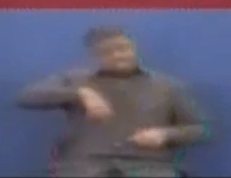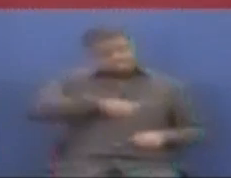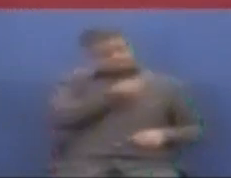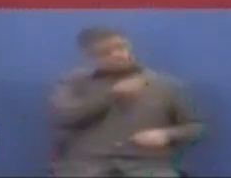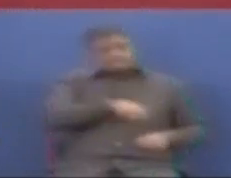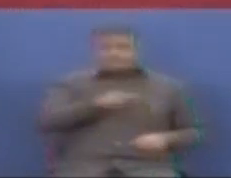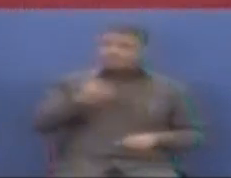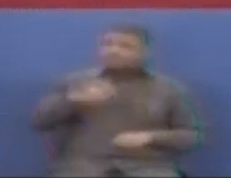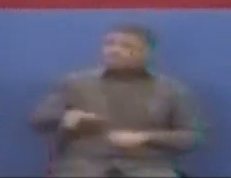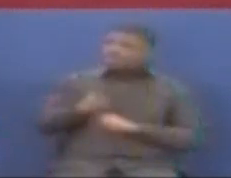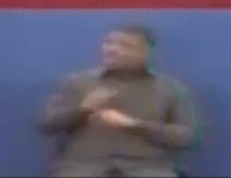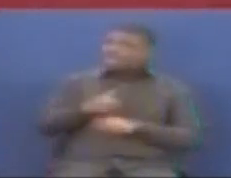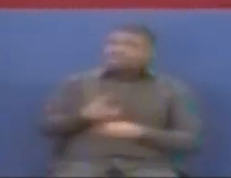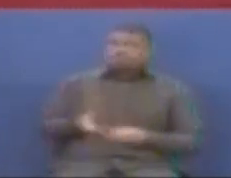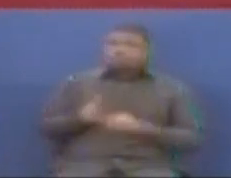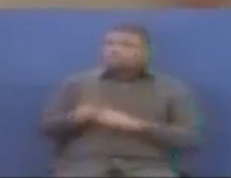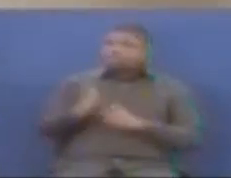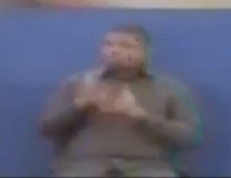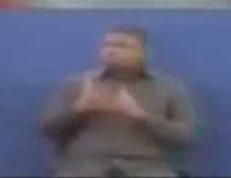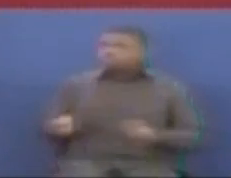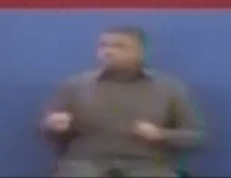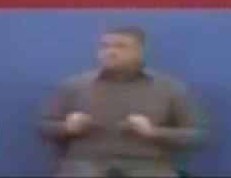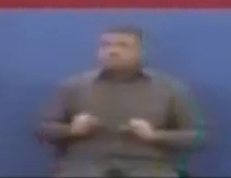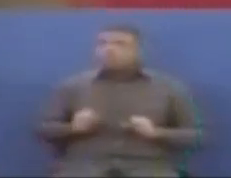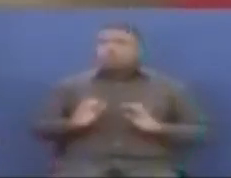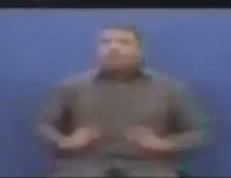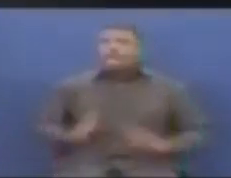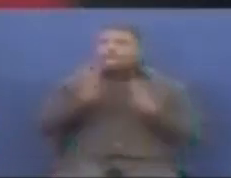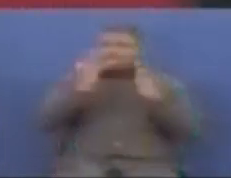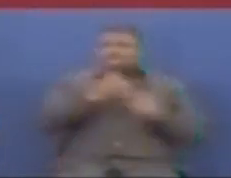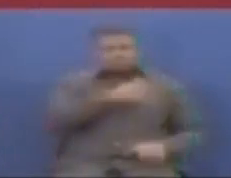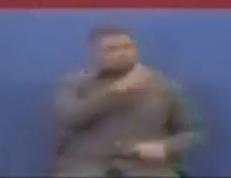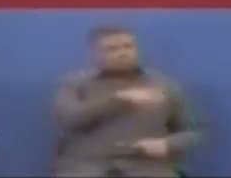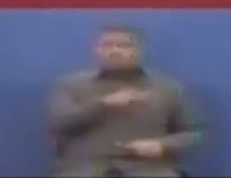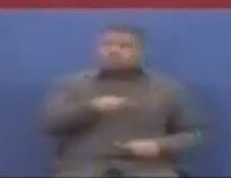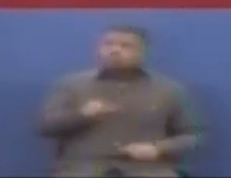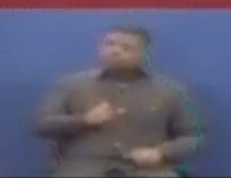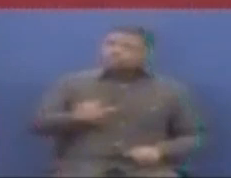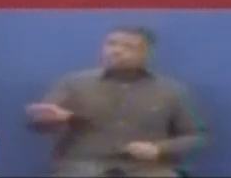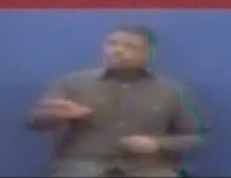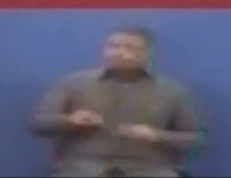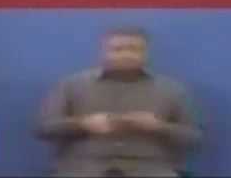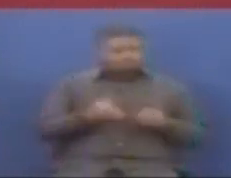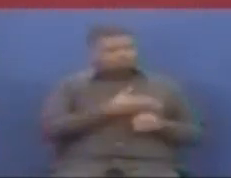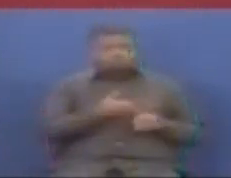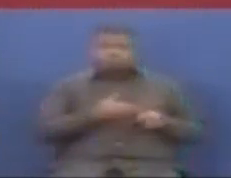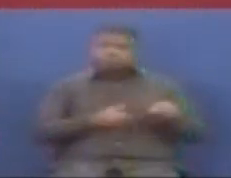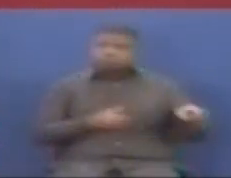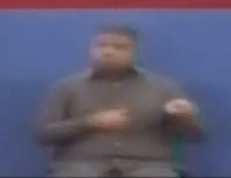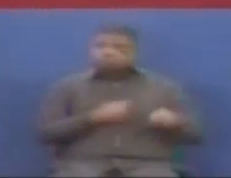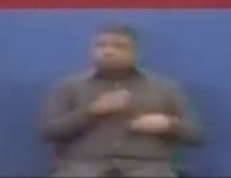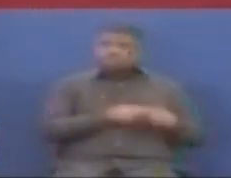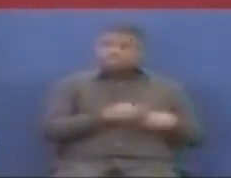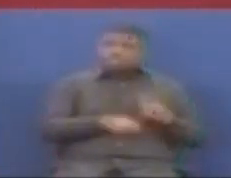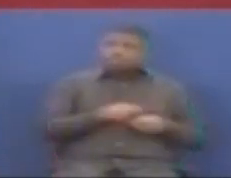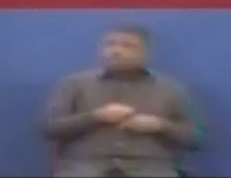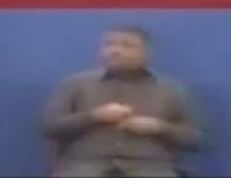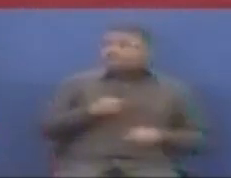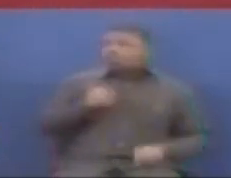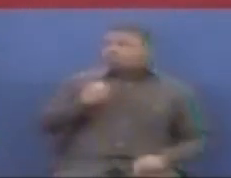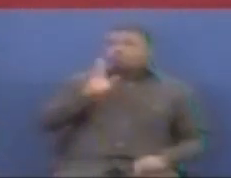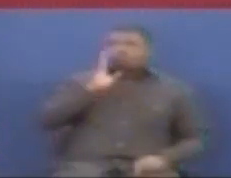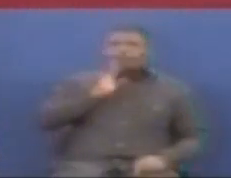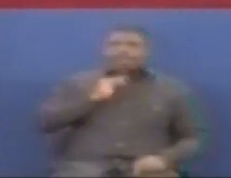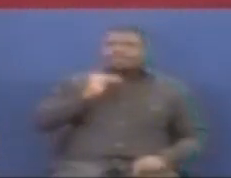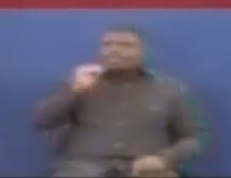maji, hatupo tayari kupoteza uhai wa wanabuhigwe. Kwa hiyo lakini kuhusu swala zima la mradi huu wa Uberegiji, Mheshimiwa Naibu Spika, tupo katika hatua za mwisho